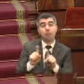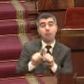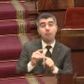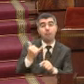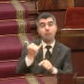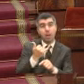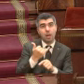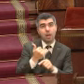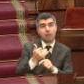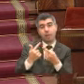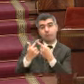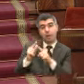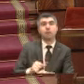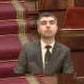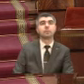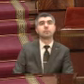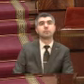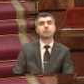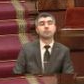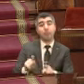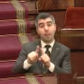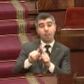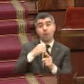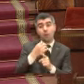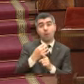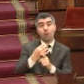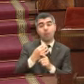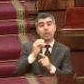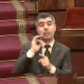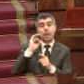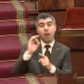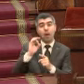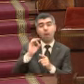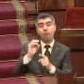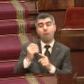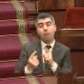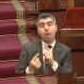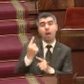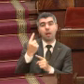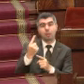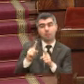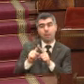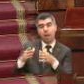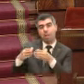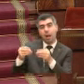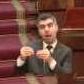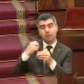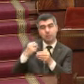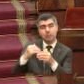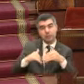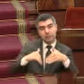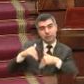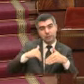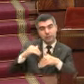أي بدالات. صخور هامنة عندها بدال شمالي خاصها بدال جنوبي، بنقرير عنده